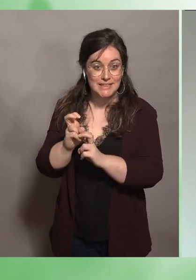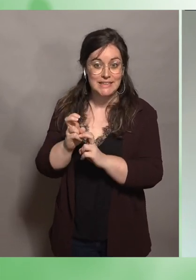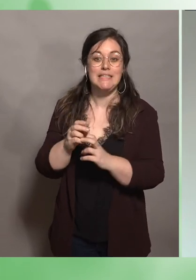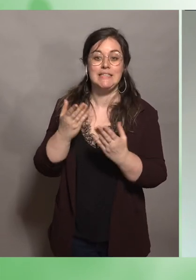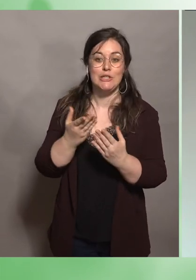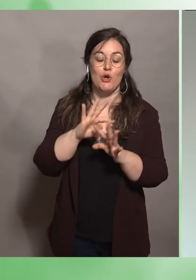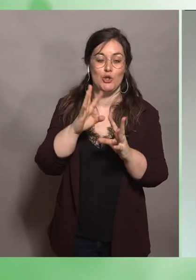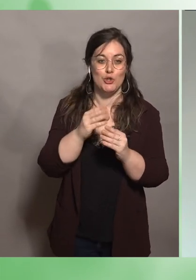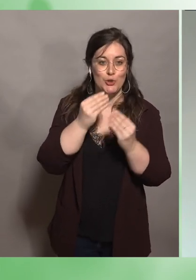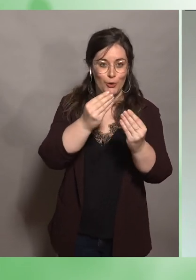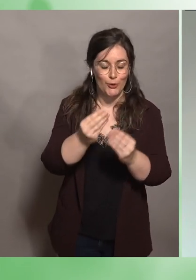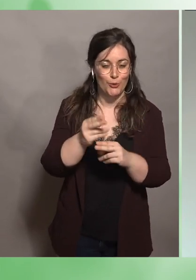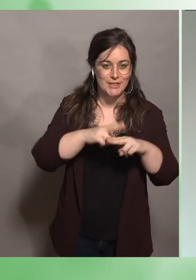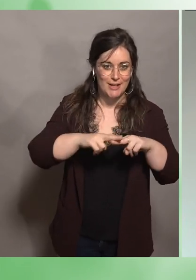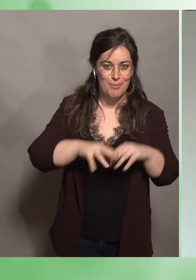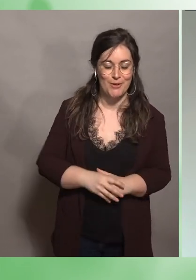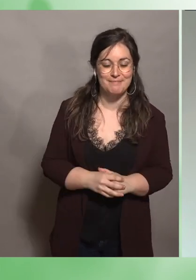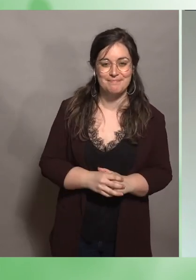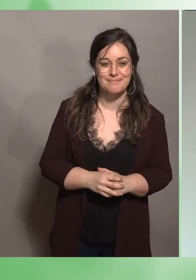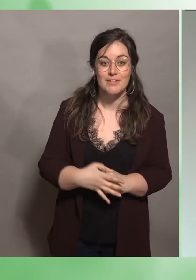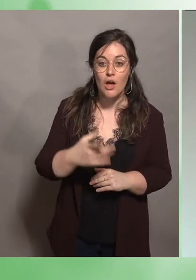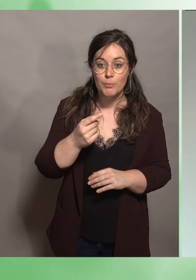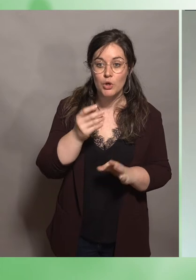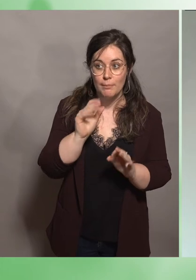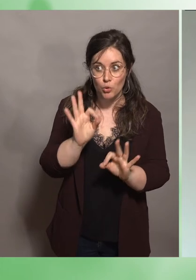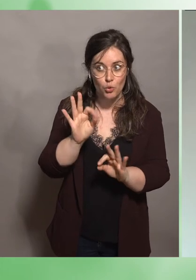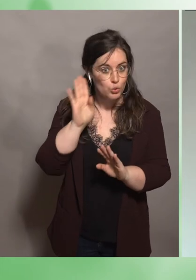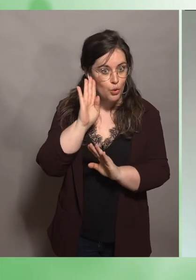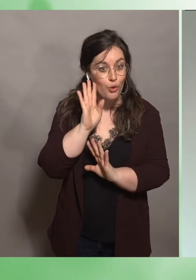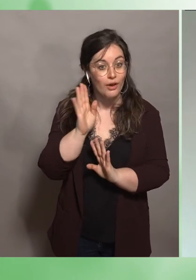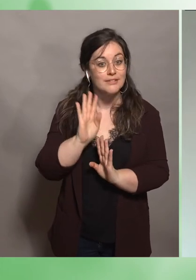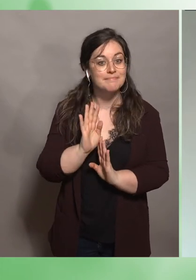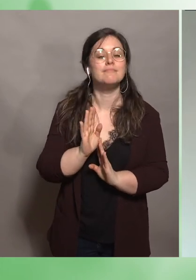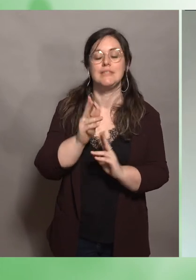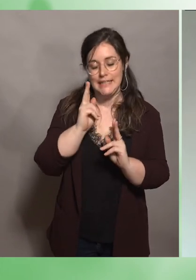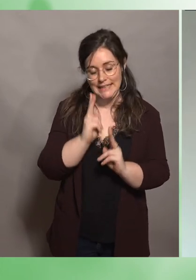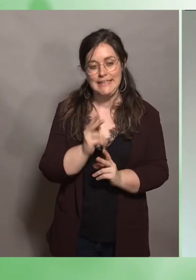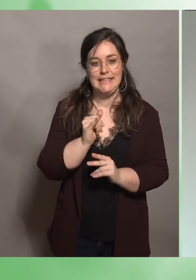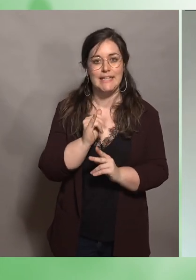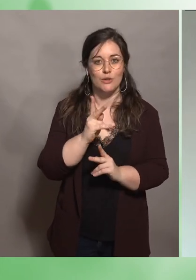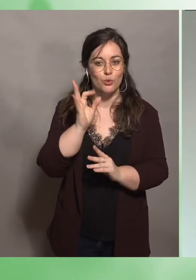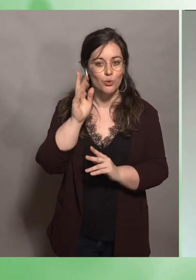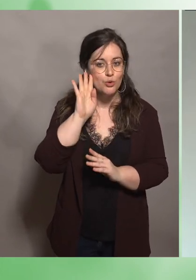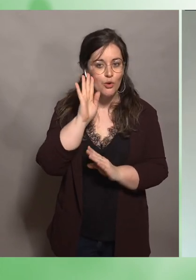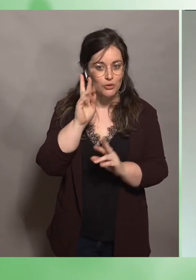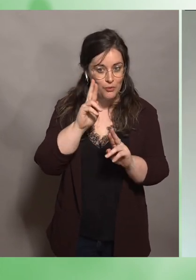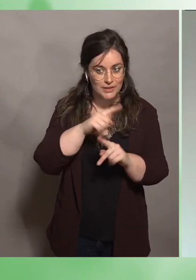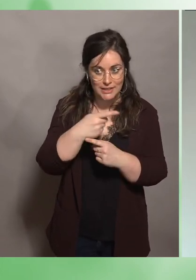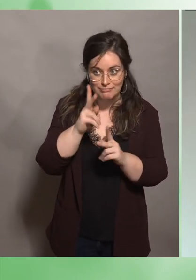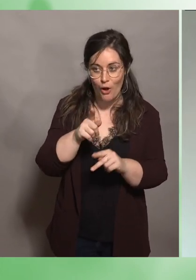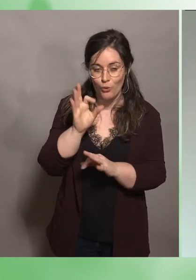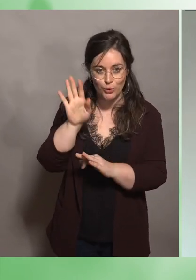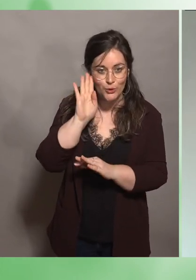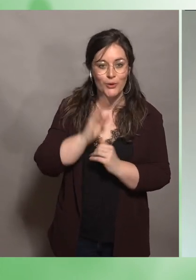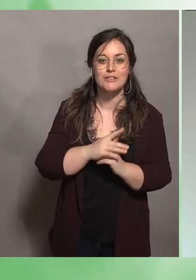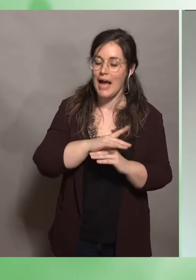Pölten. Ah, schön. Das heißt aber, Sie können mich gut hören, so wie das klingt. Ich kann Sie gut hören. Ich hoffe, Sie können mich auch gut hören. Ja, alles